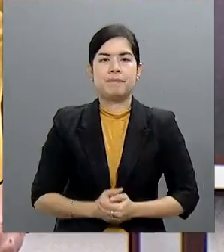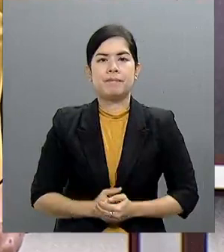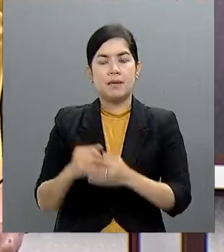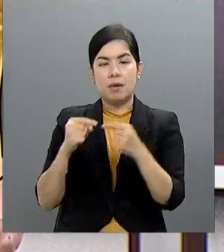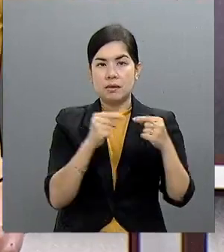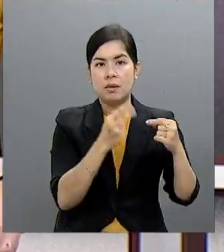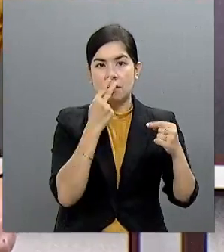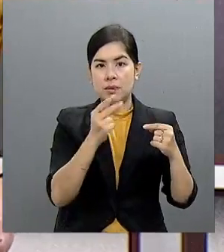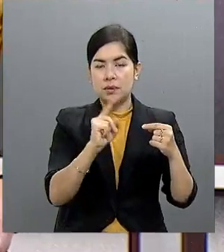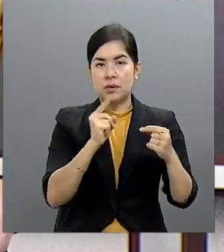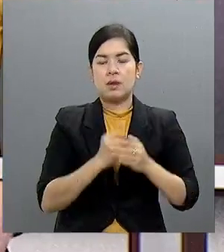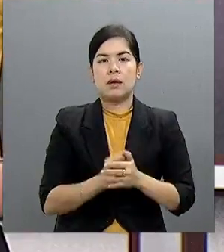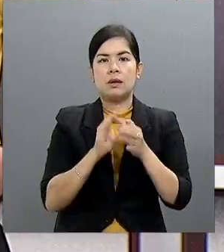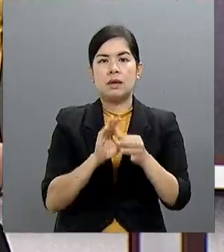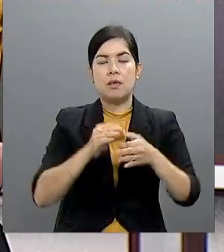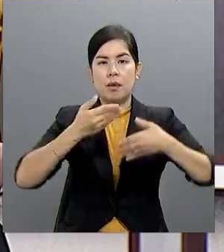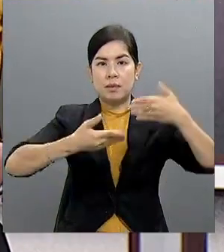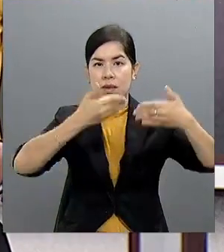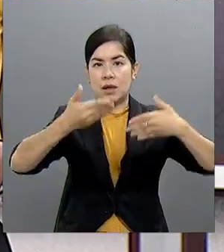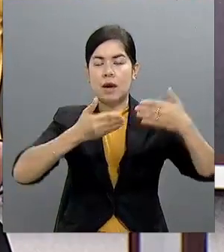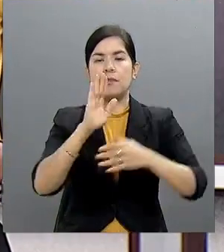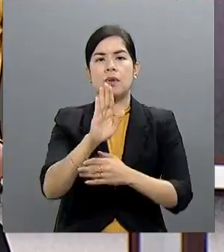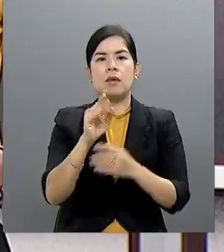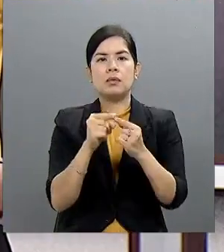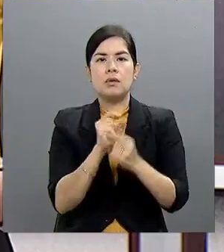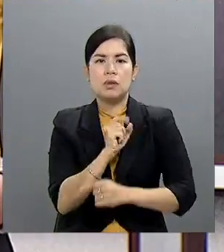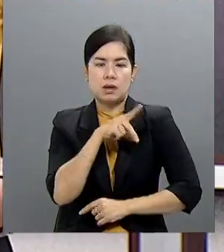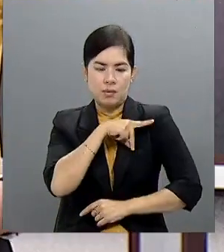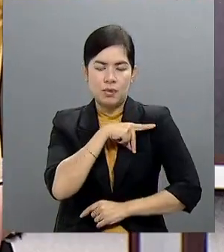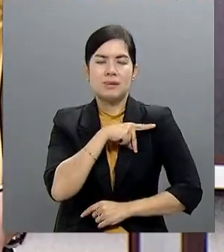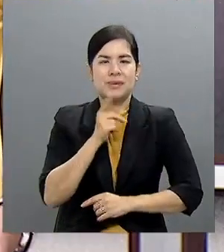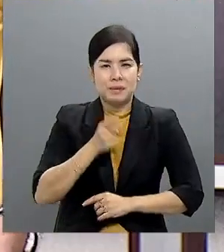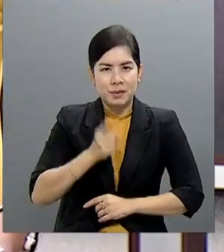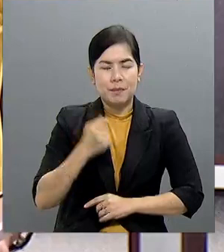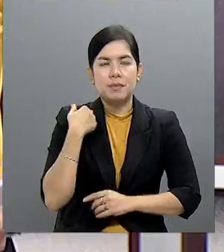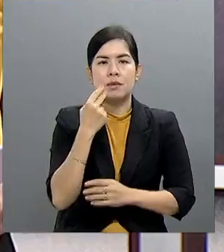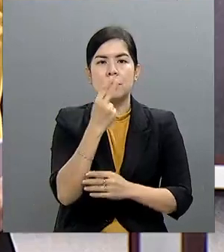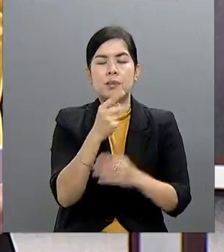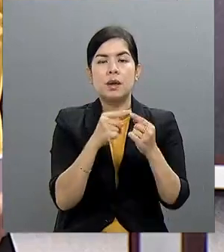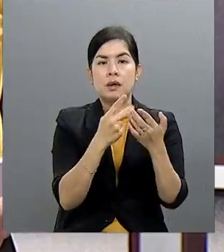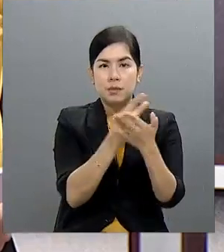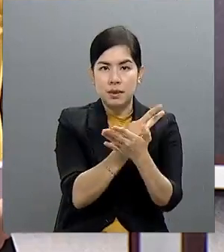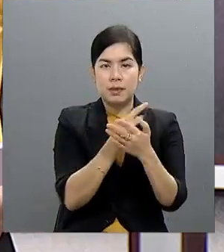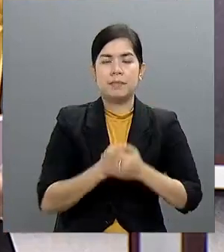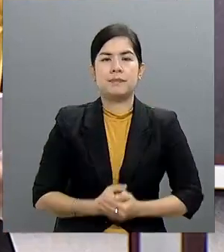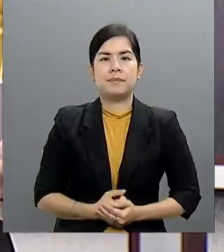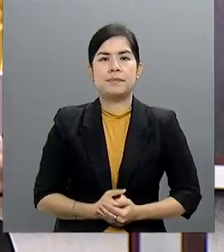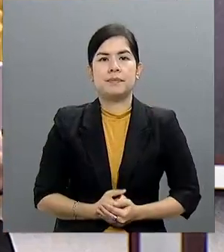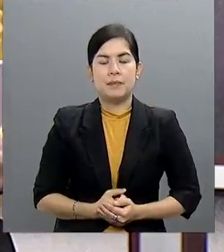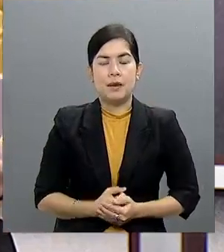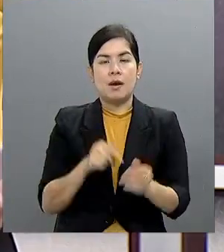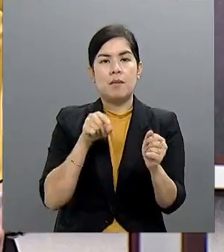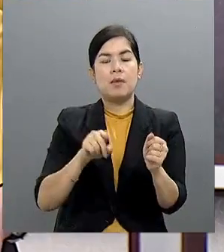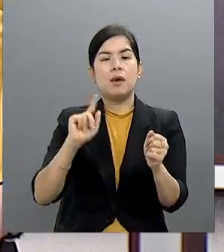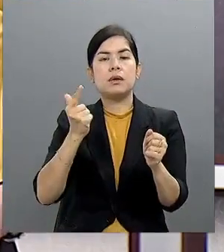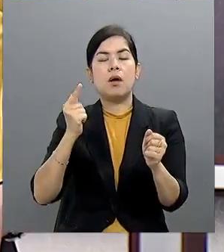จกรรมทางพระพุทธศาสนากันอยู่ค่ะคุณผู้ชมคะที่กาญจนบุรีเทศบาลตำบลทองผาภูมิจังหวัดกาญจนบุรีค่ะเ